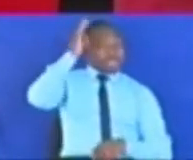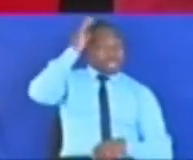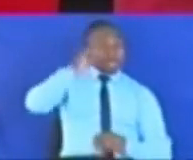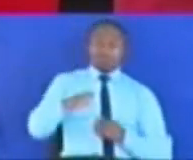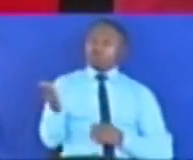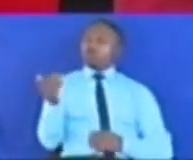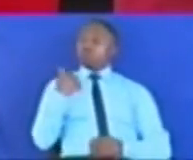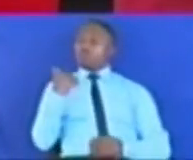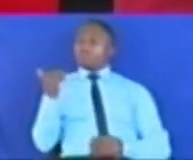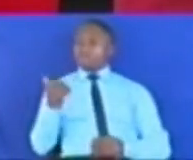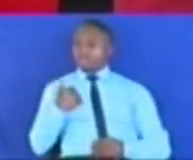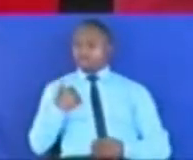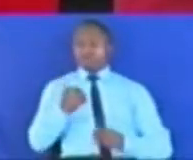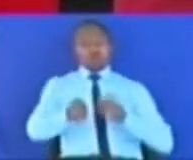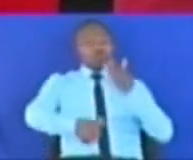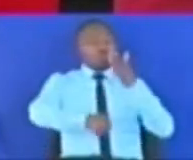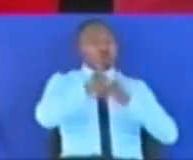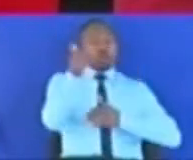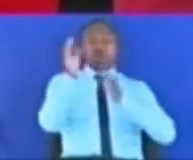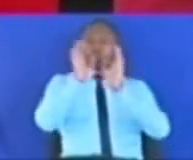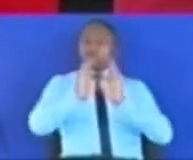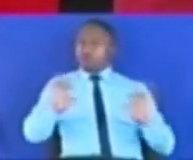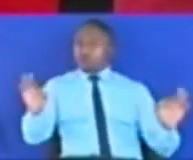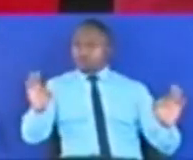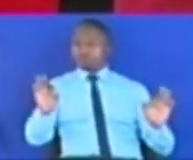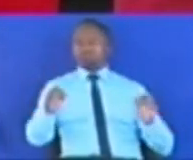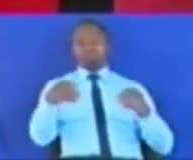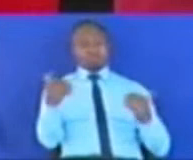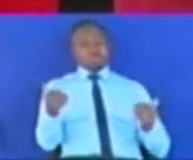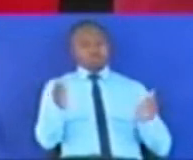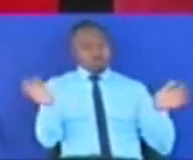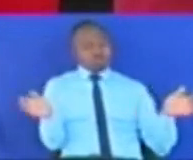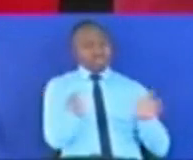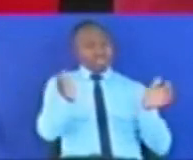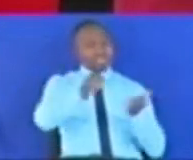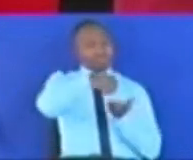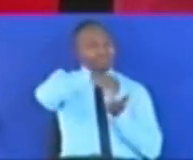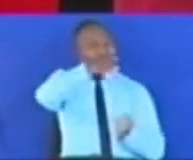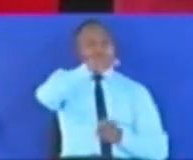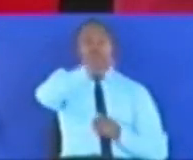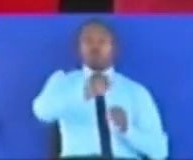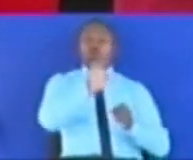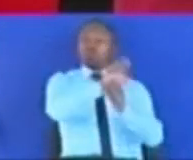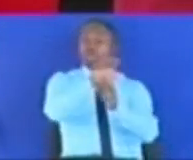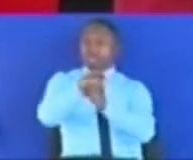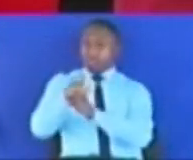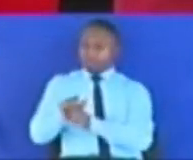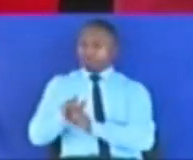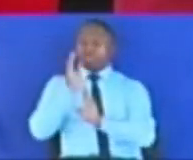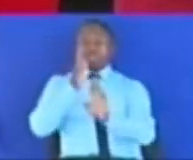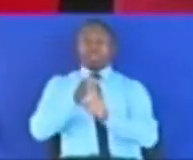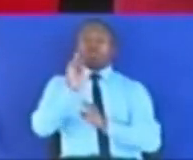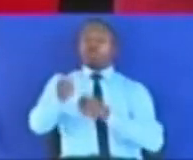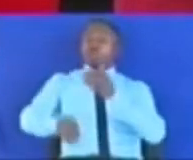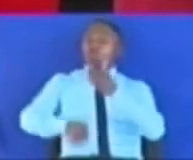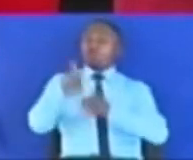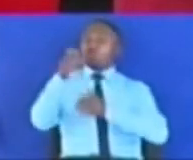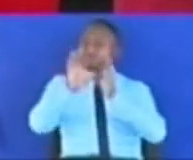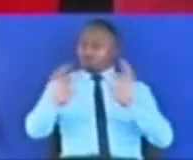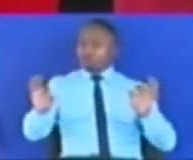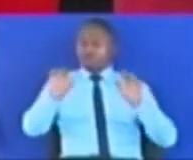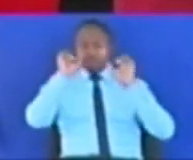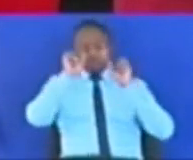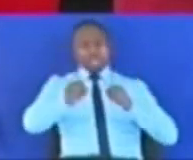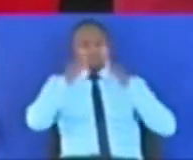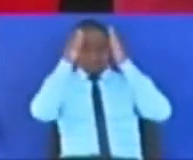hutuambia uongozi bora ni kupigania maslahi ya wengi, lakini ili uwe kiongozi bora lazima